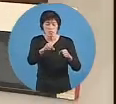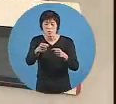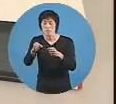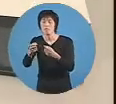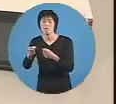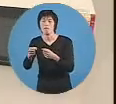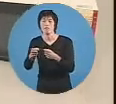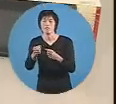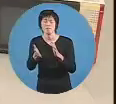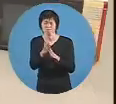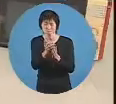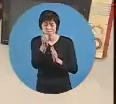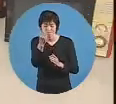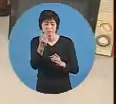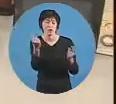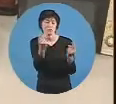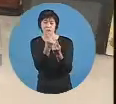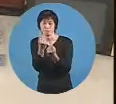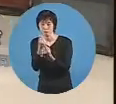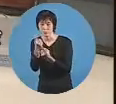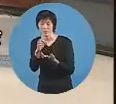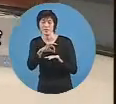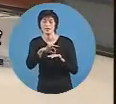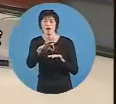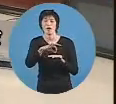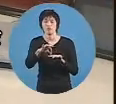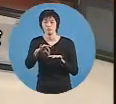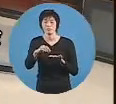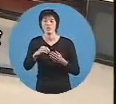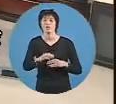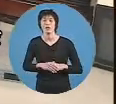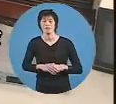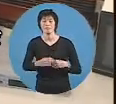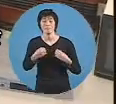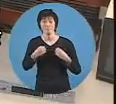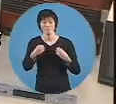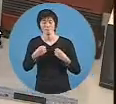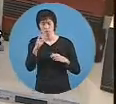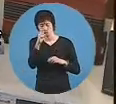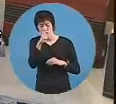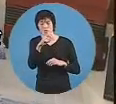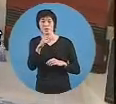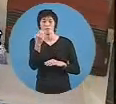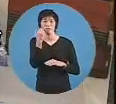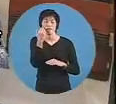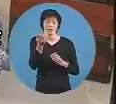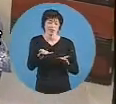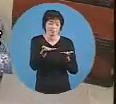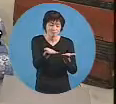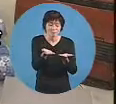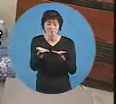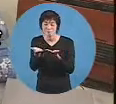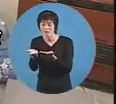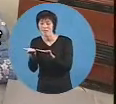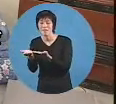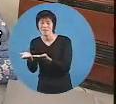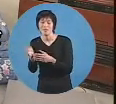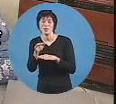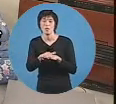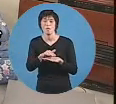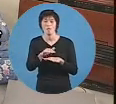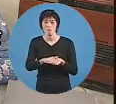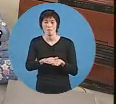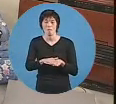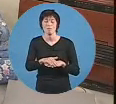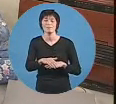なったものをもう一度修理して使ったり、古着などを必要な人に譲るなど、捨てずにもう一度使う方法を考えること